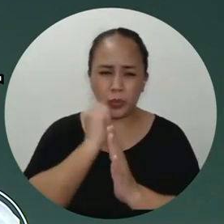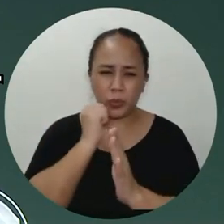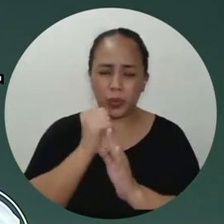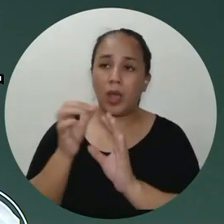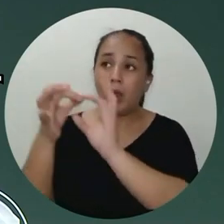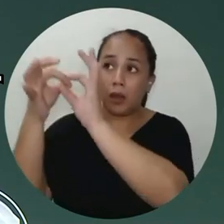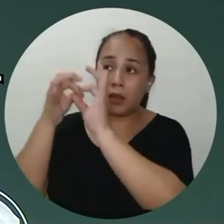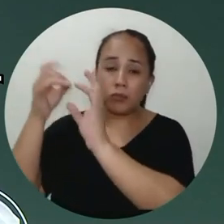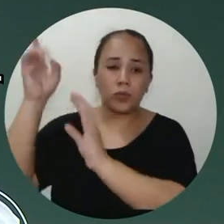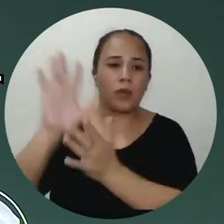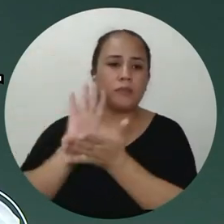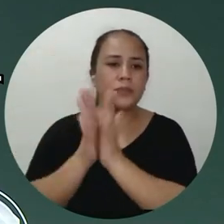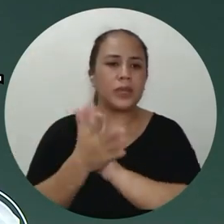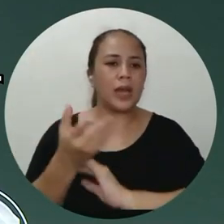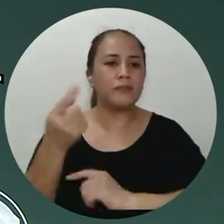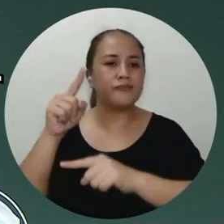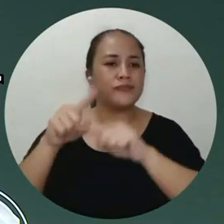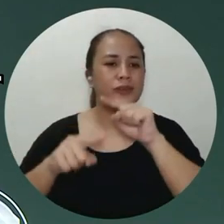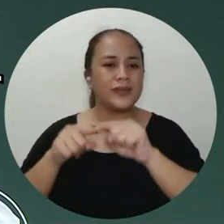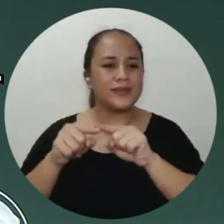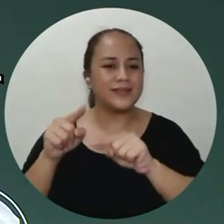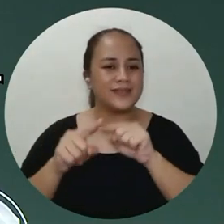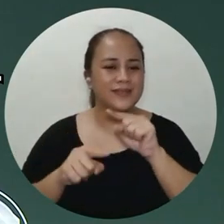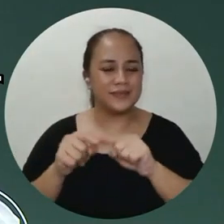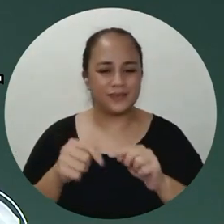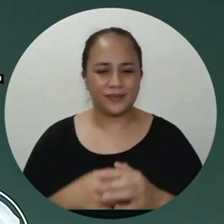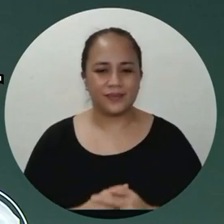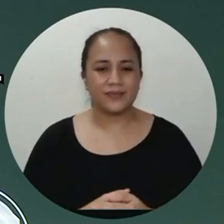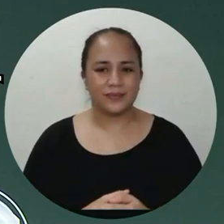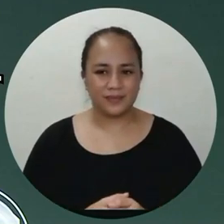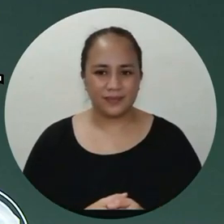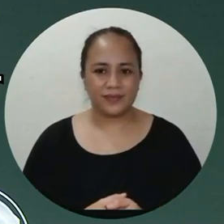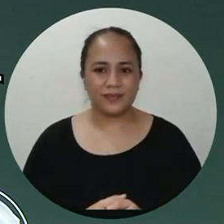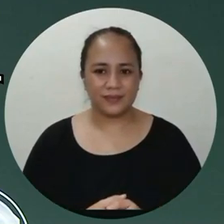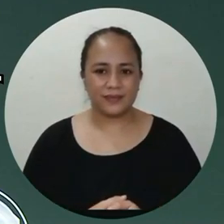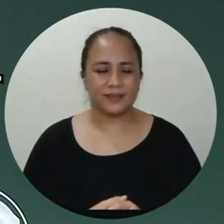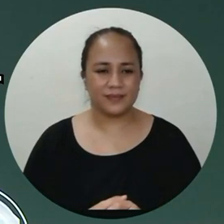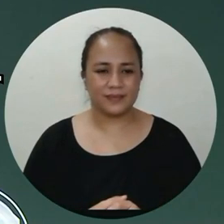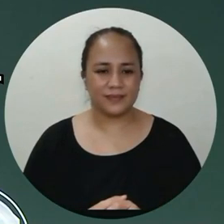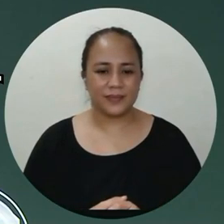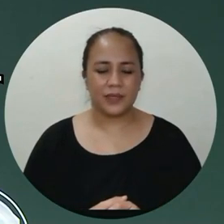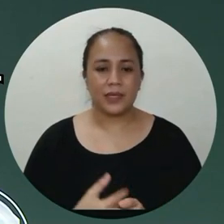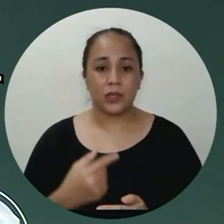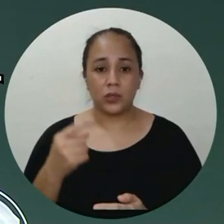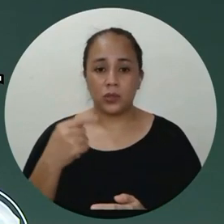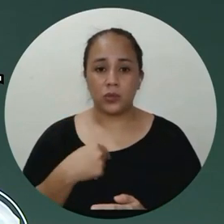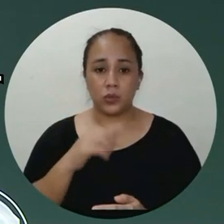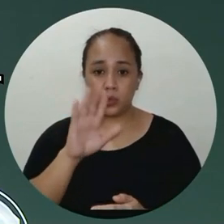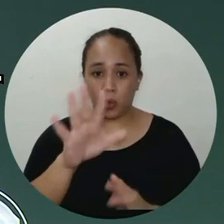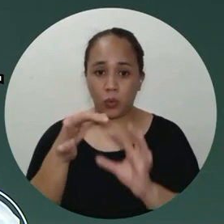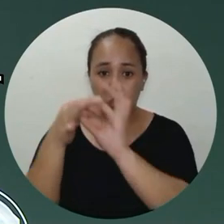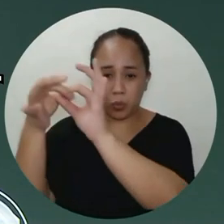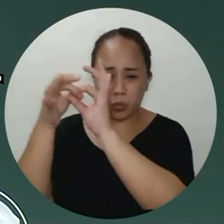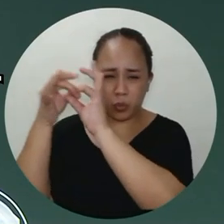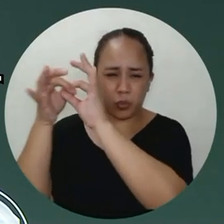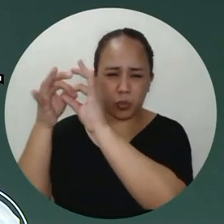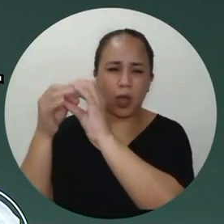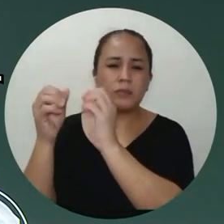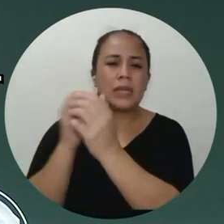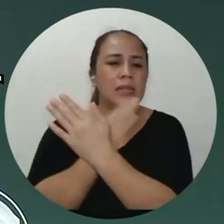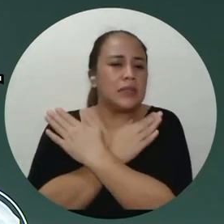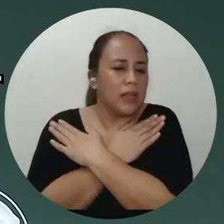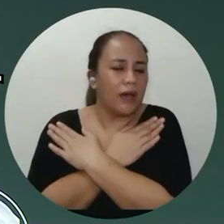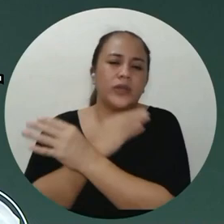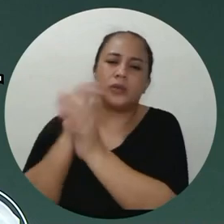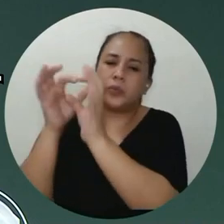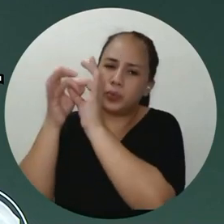God becomes a friendship. 기도를 많이 하면 하나님과 나와 애정 관계라. So your relationship becomes a loving relationship. 아는 수준이